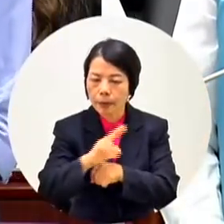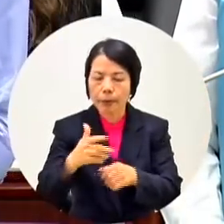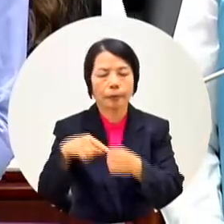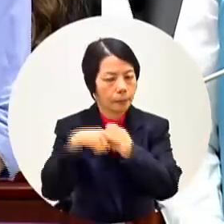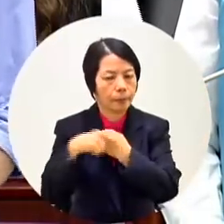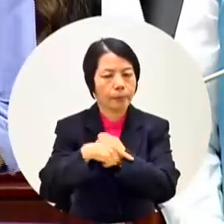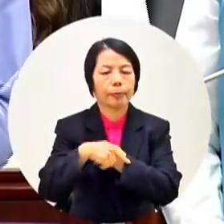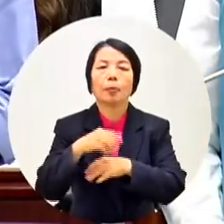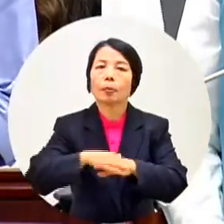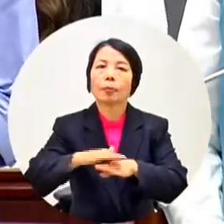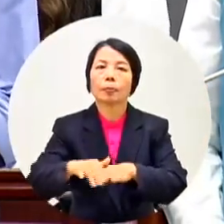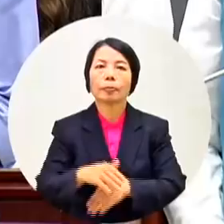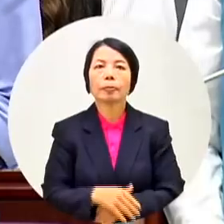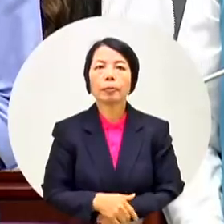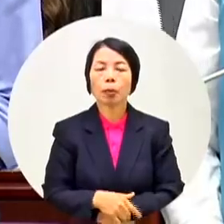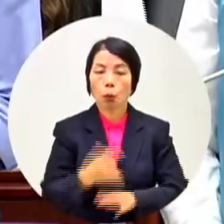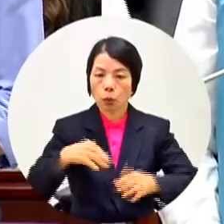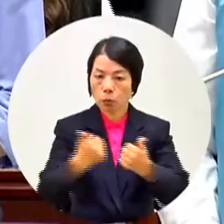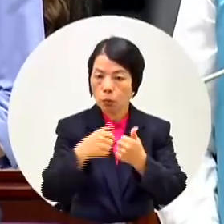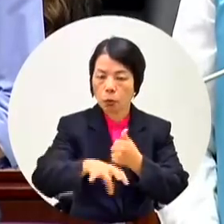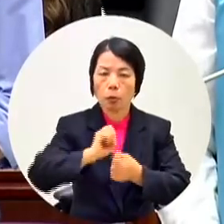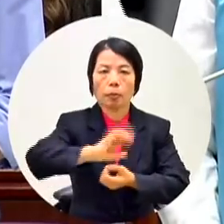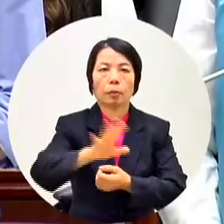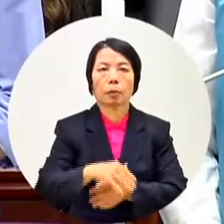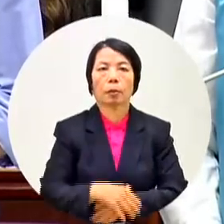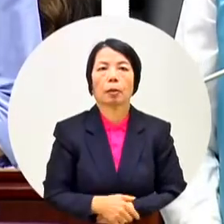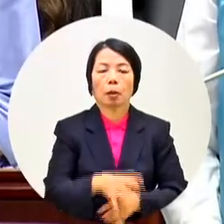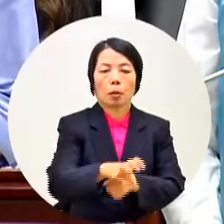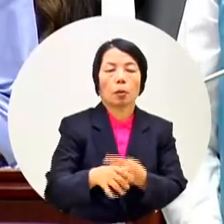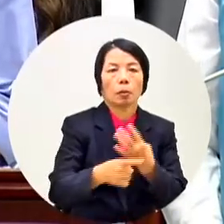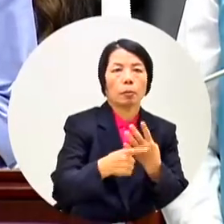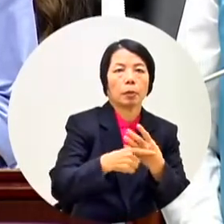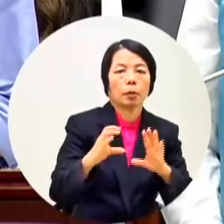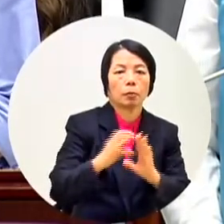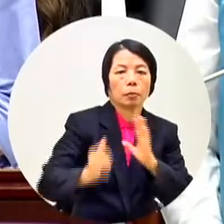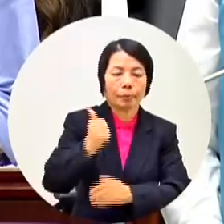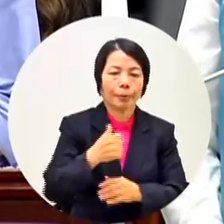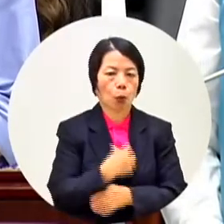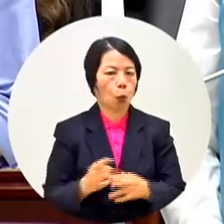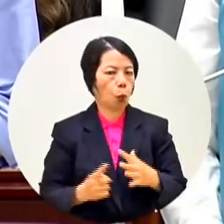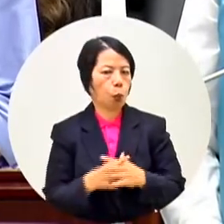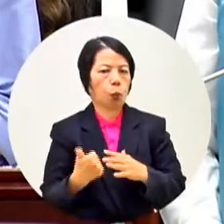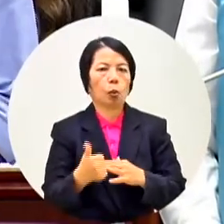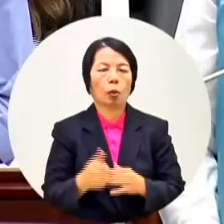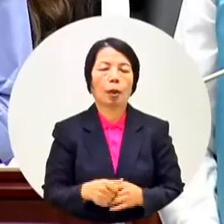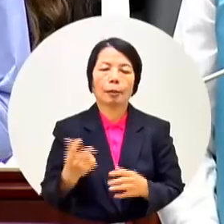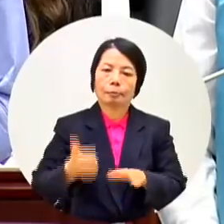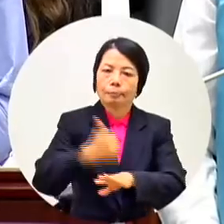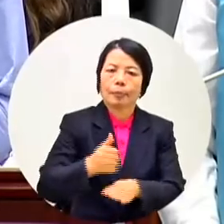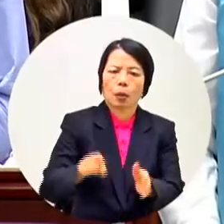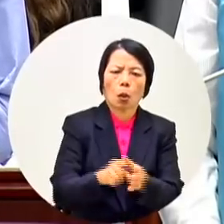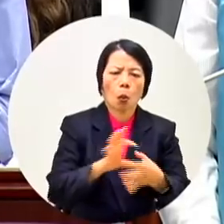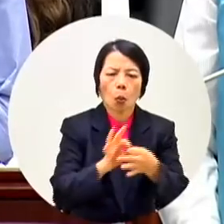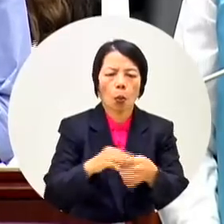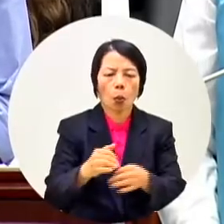报告，我们现在农业局吴局长非常优秀，上任以来为了农民的问题、农村问题全力投入，而且在外销